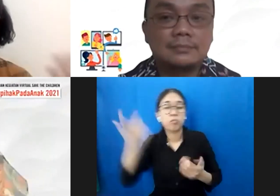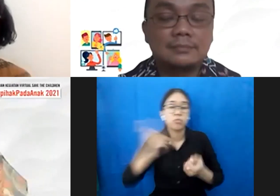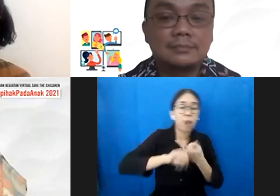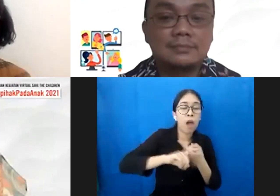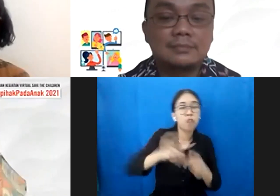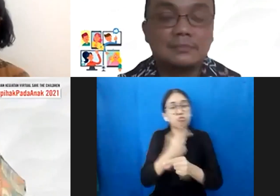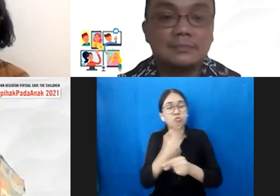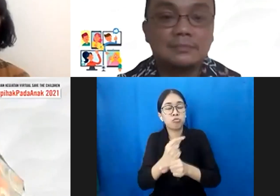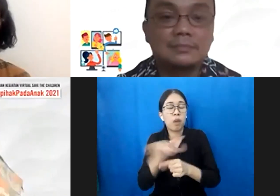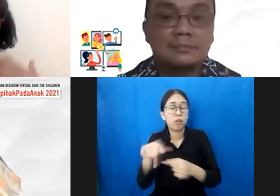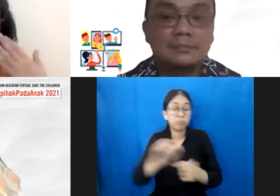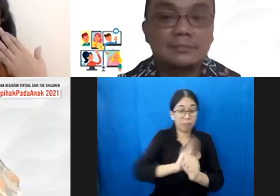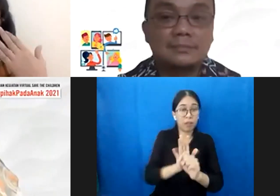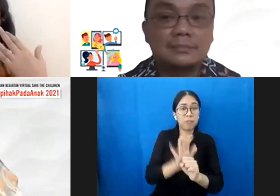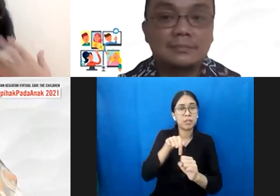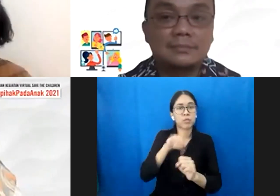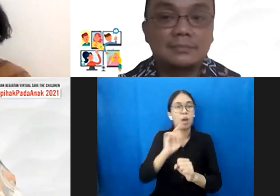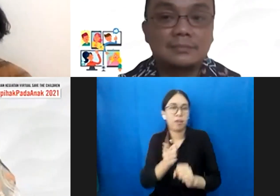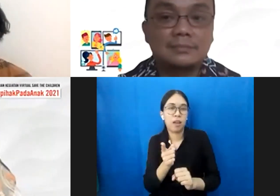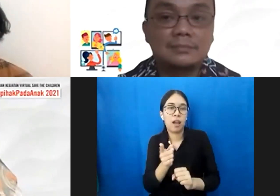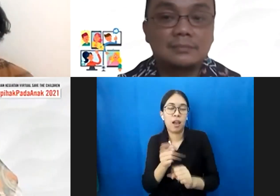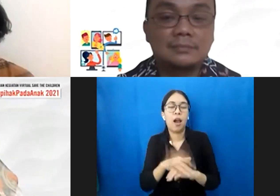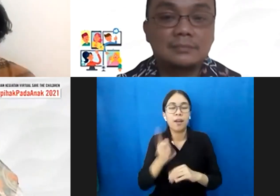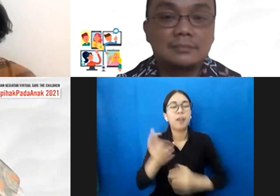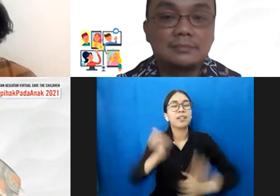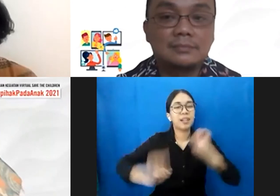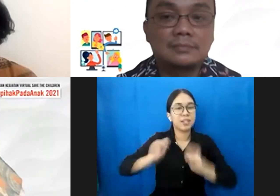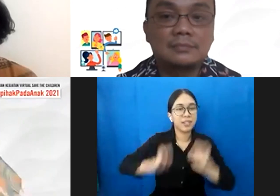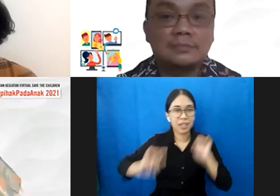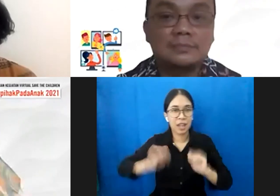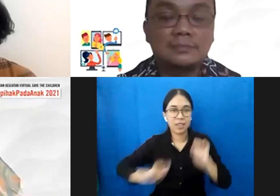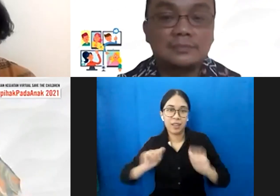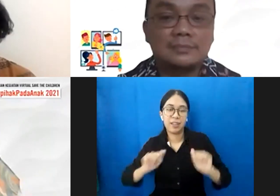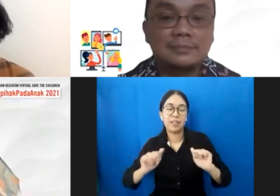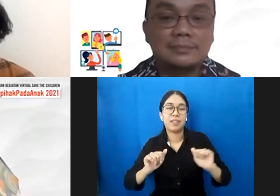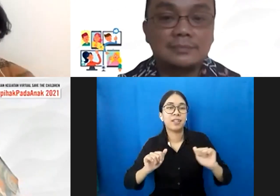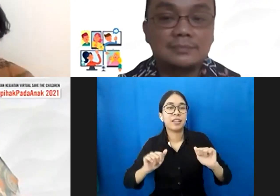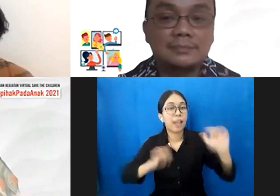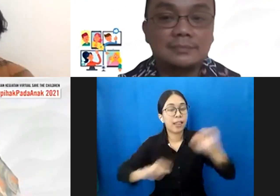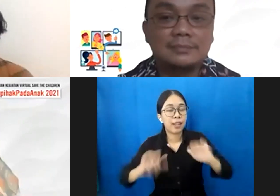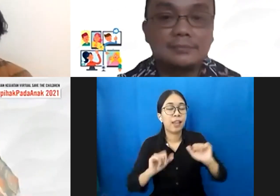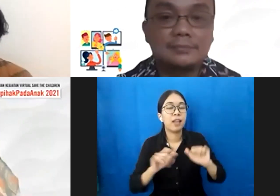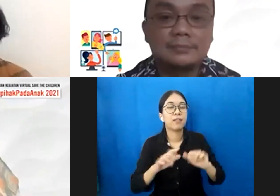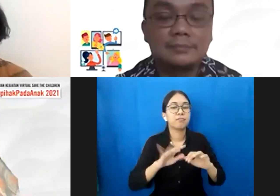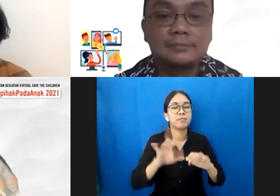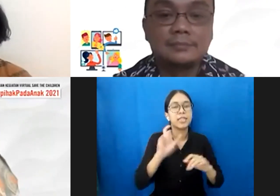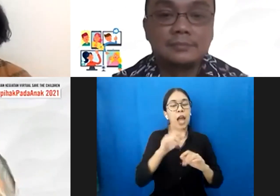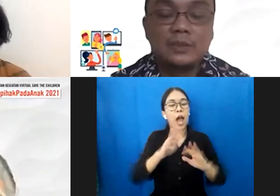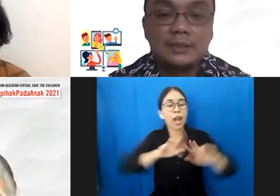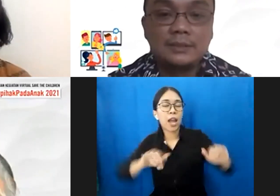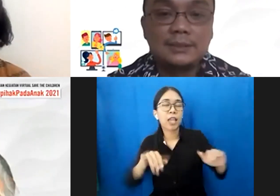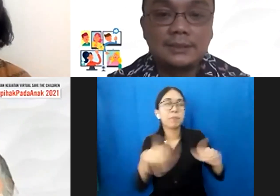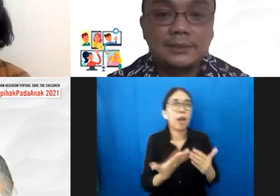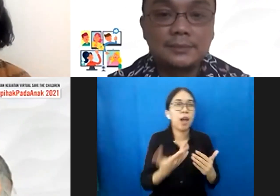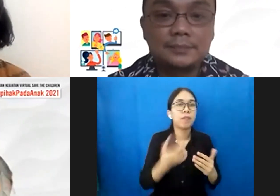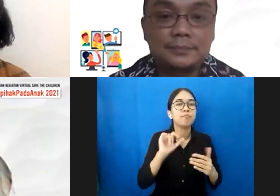juga ada. Jadi ada kegiatan-kegiatan yang juga bisa dilakukan dengan caranya anak-anak, bagaimana kemudian